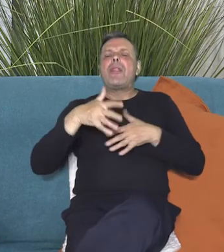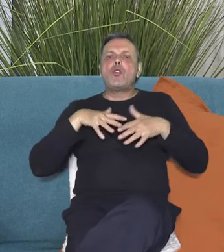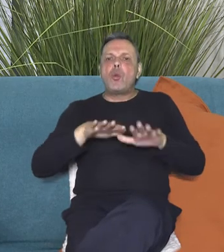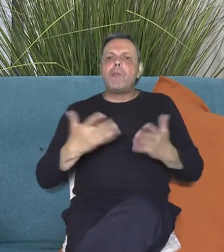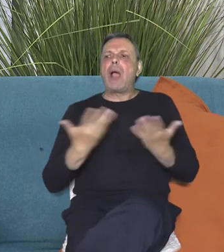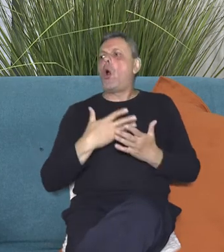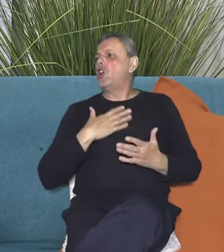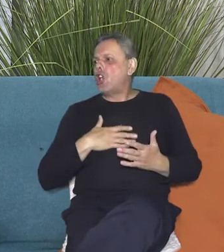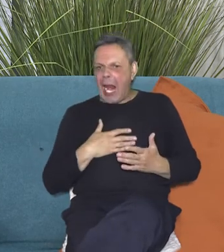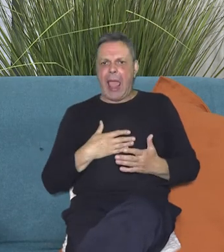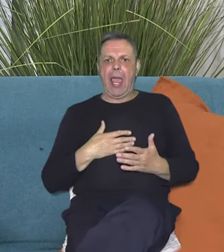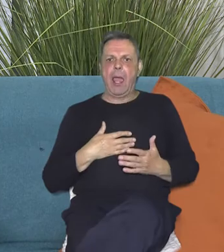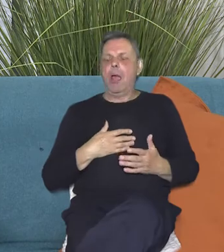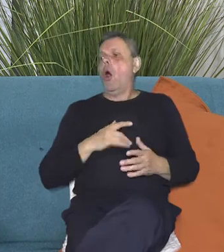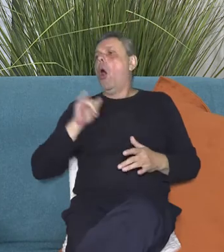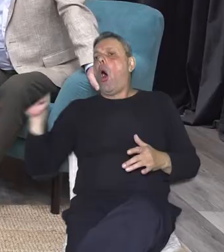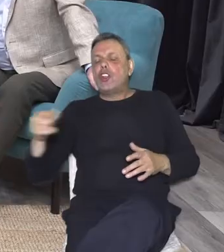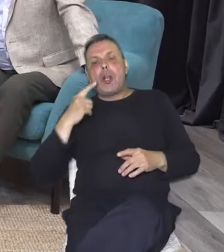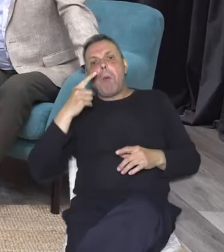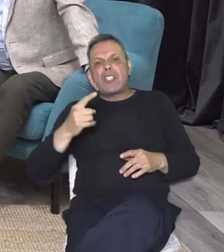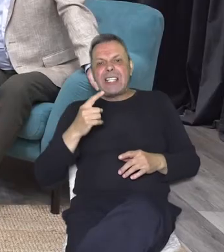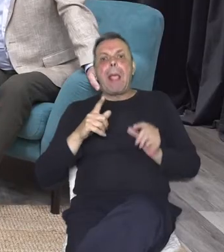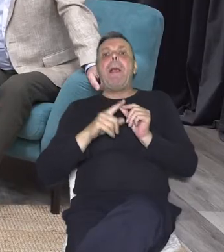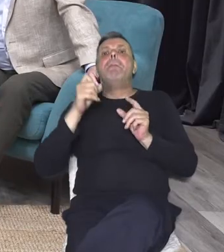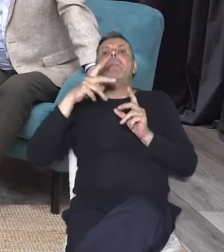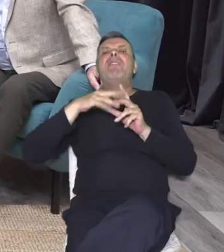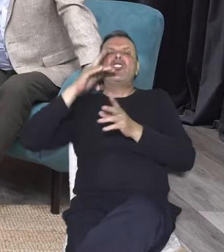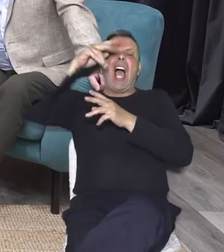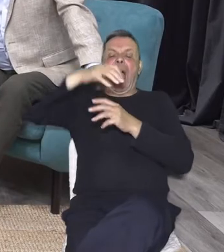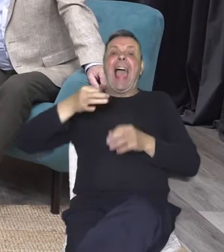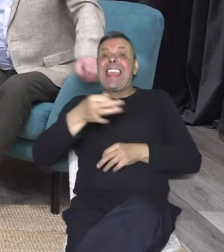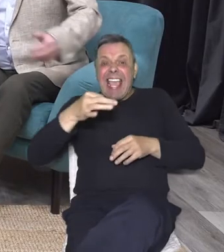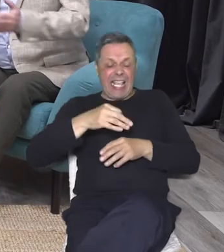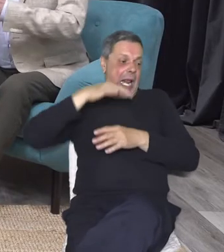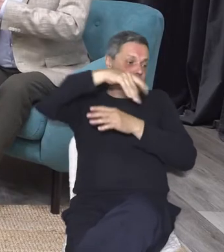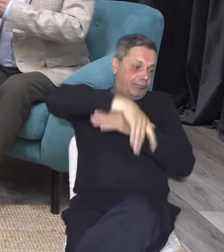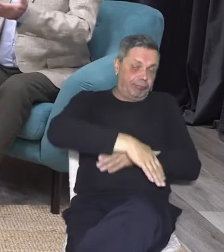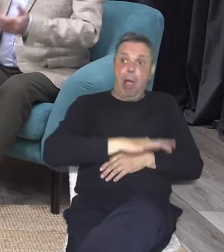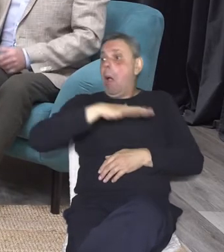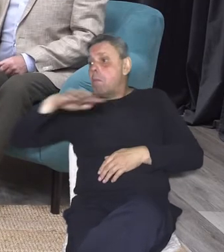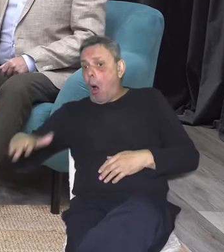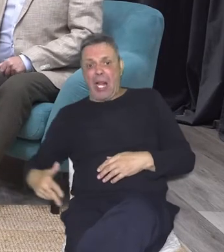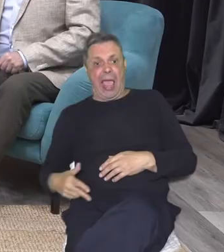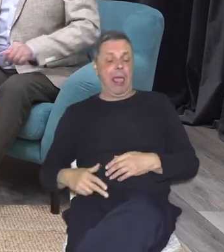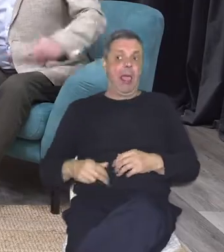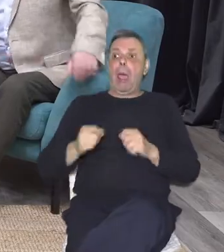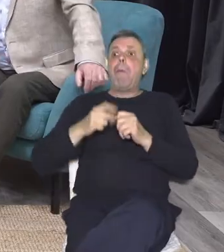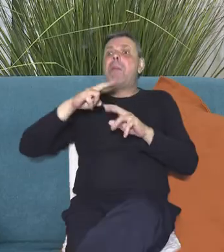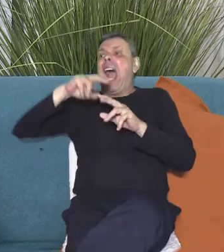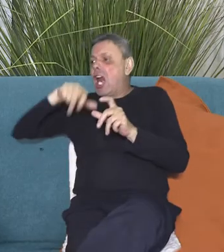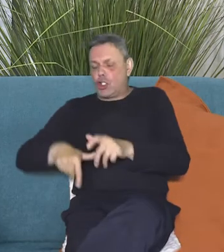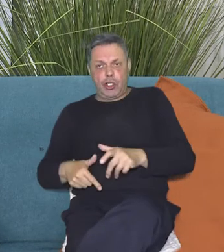prednost ljudima koji žele obići i susjedna Plitvička jezera, pa doći malo do Une, pa otići malo do mora, u